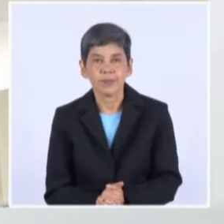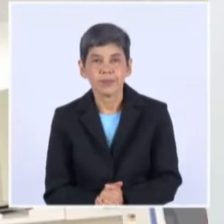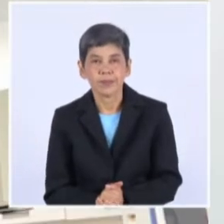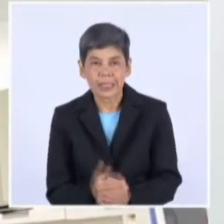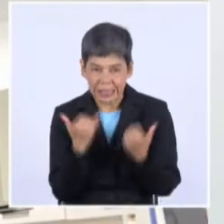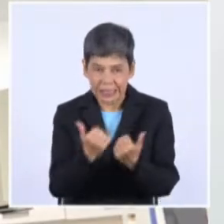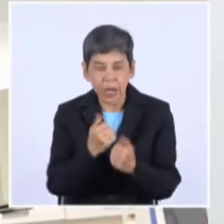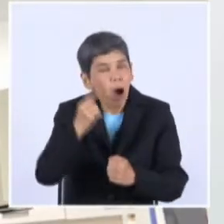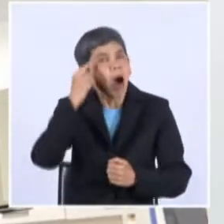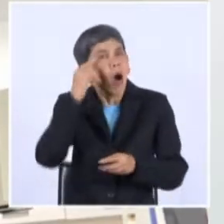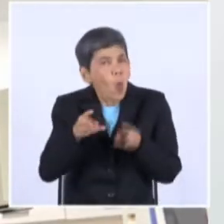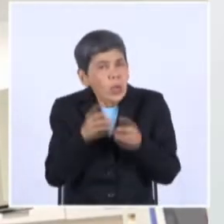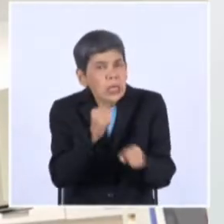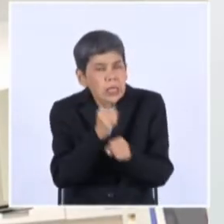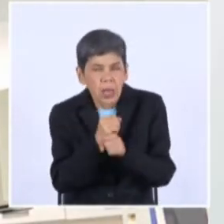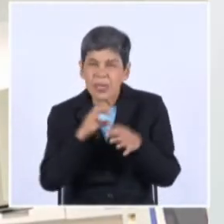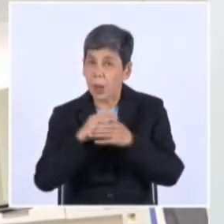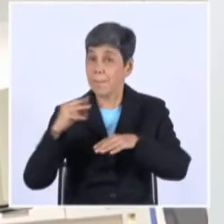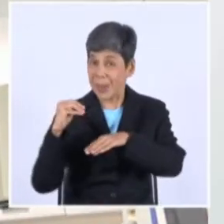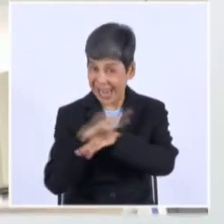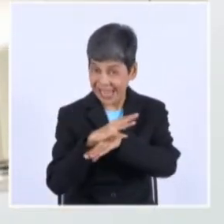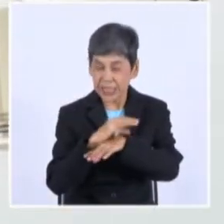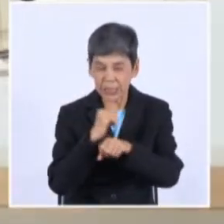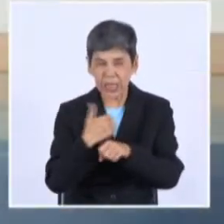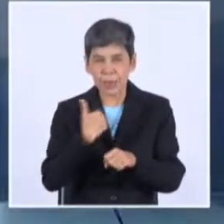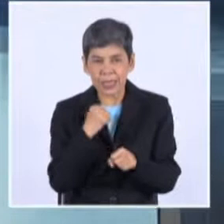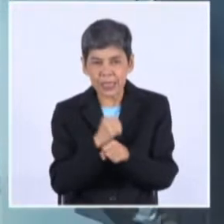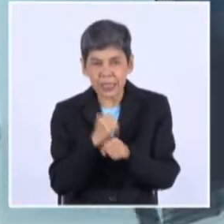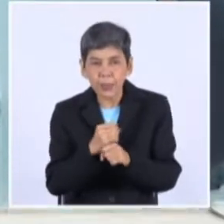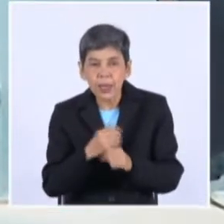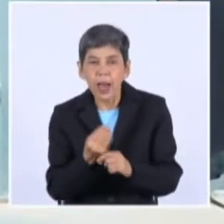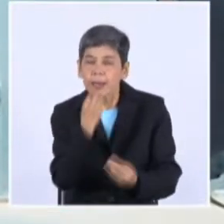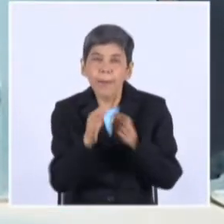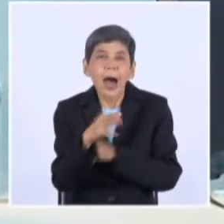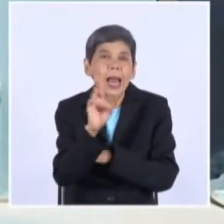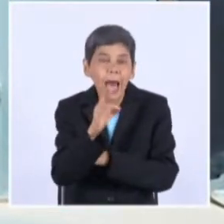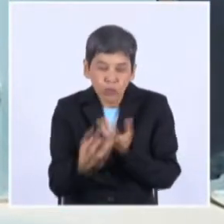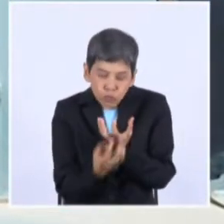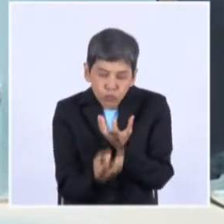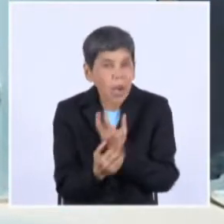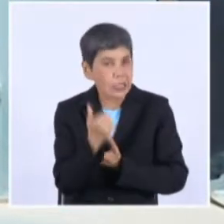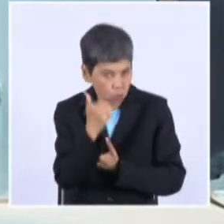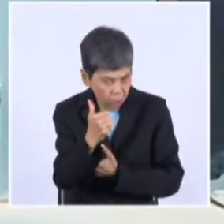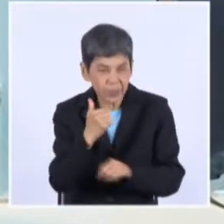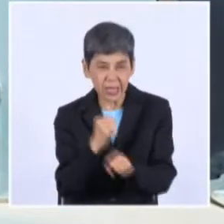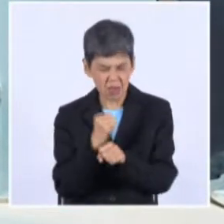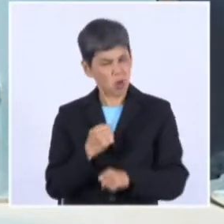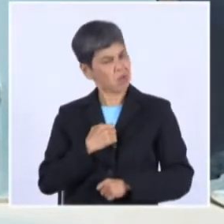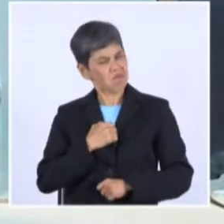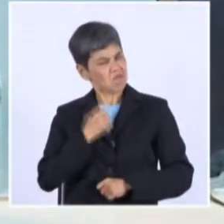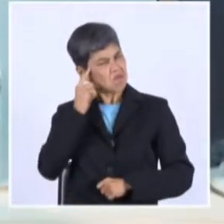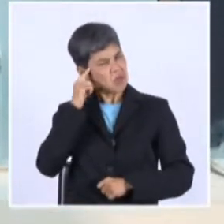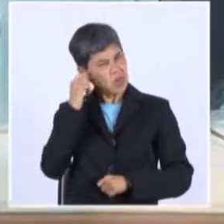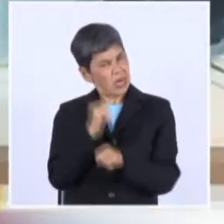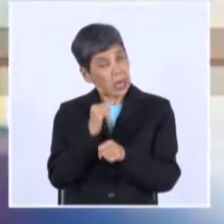หลังจากที่ได้ทราบถึงวิธีลดความเสี่ยงโรคมะเร็งท่อน้ำดีคือการหันมาทานปลาร้าสุกแทนปลาร้าดิบแล้วแต่บางคนก็ยังไม่ทราบว่